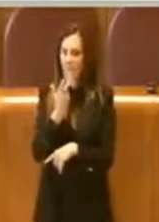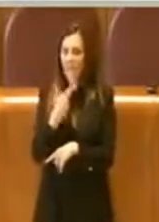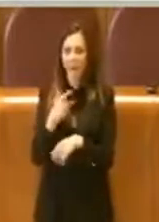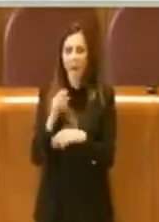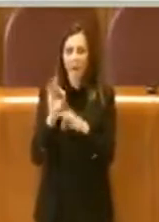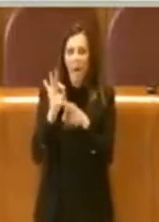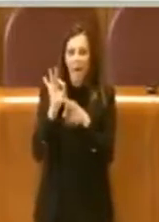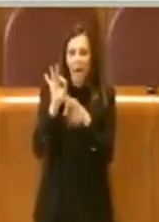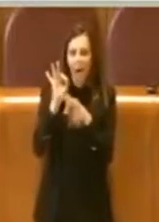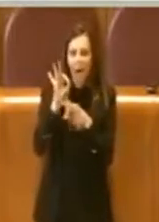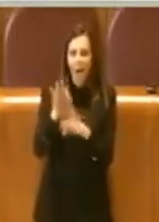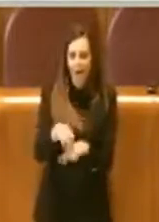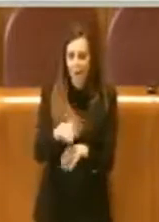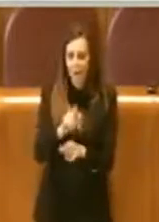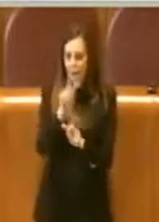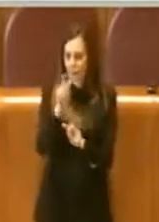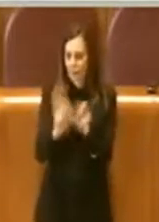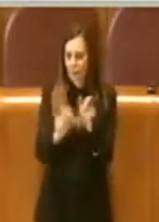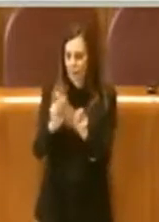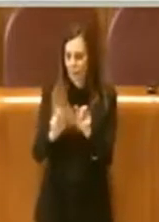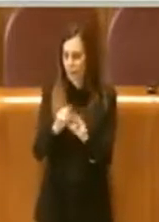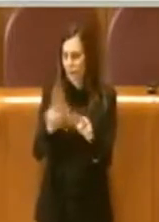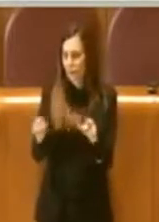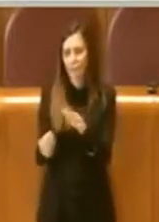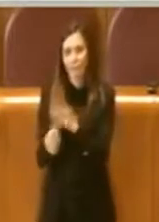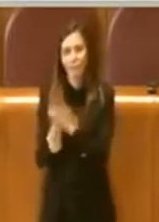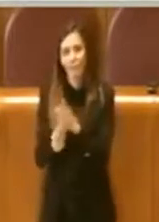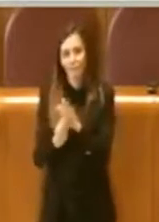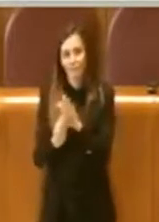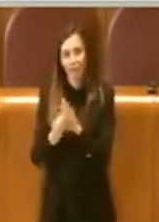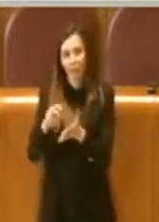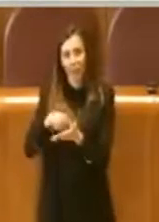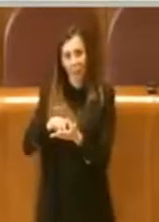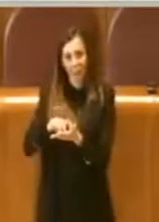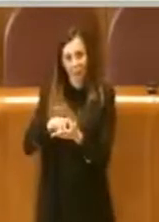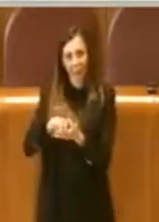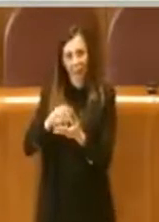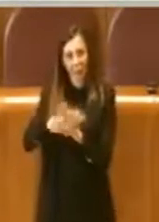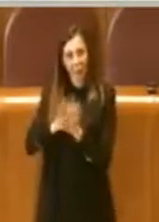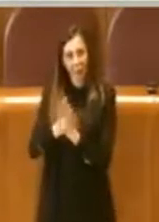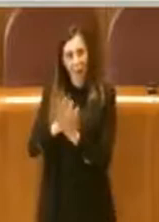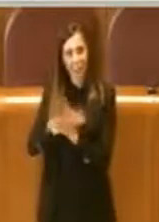a stabilizzare il personale precario.